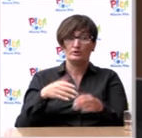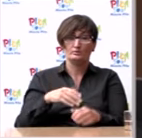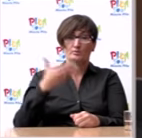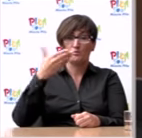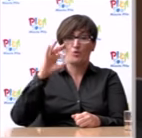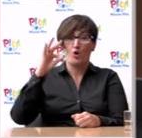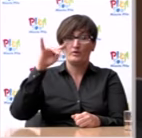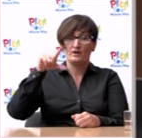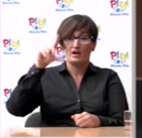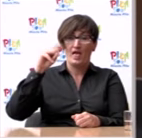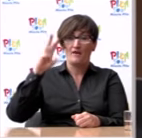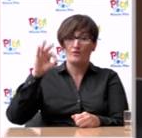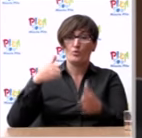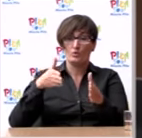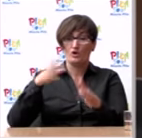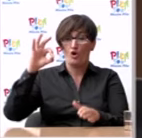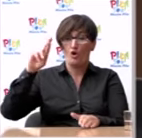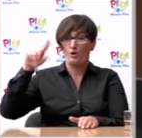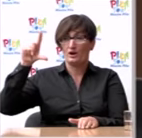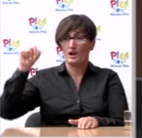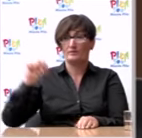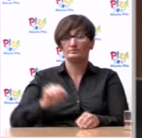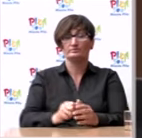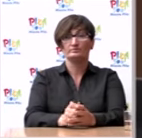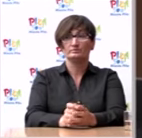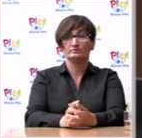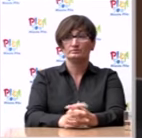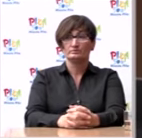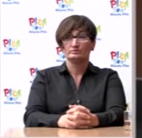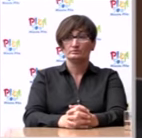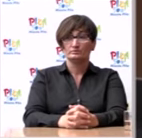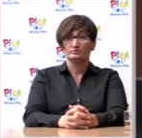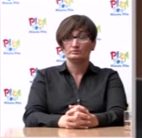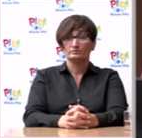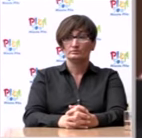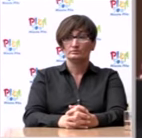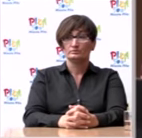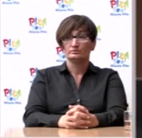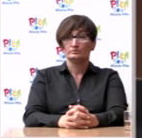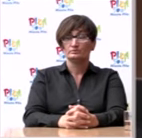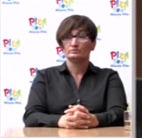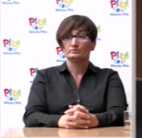177. Także i ten punkt zreferuje pani dyrektor Iwona Wojtecka. Bardzo proszę.